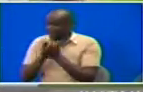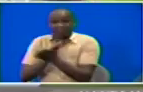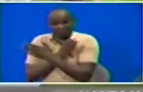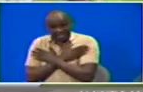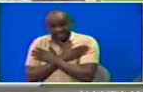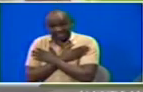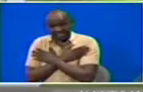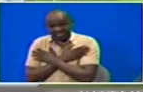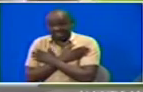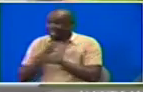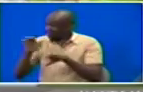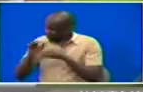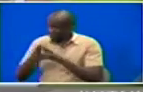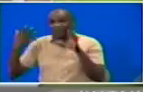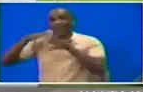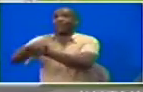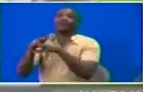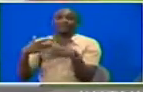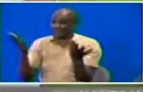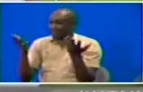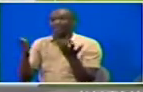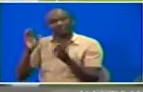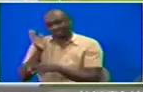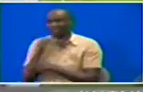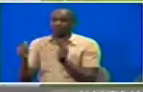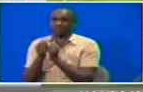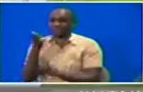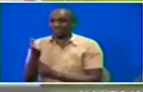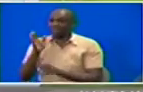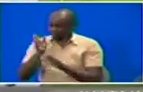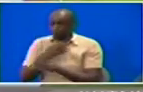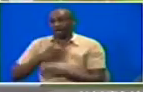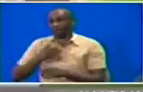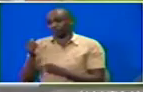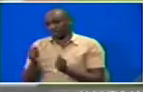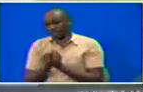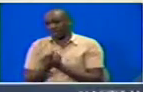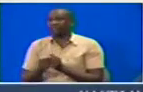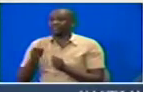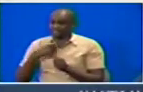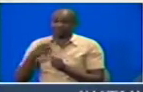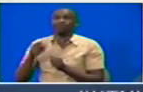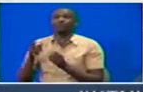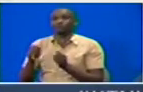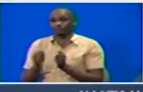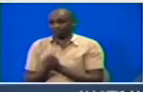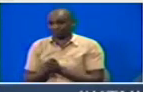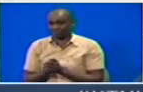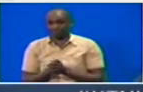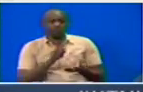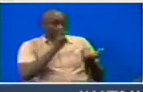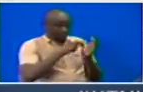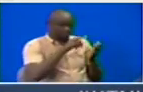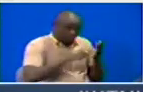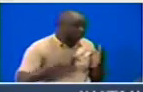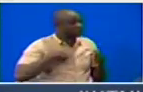marafiki everything falls in place. Ndiposa tulifanya hizo nyimbo tulifanya na tukafanya hiyo album tulifanya. Tuna maana kwamba